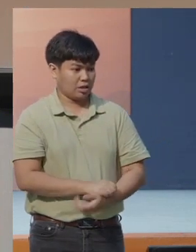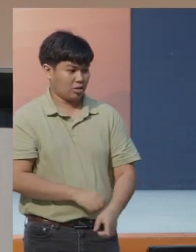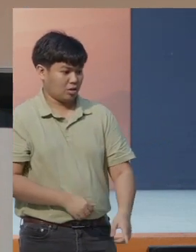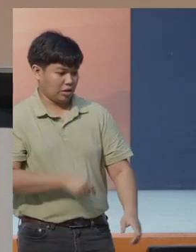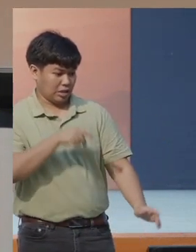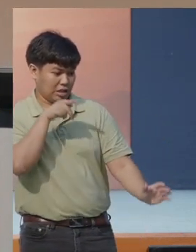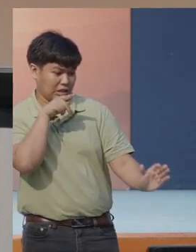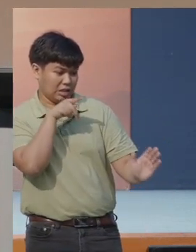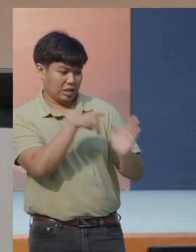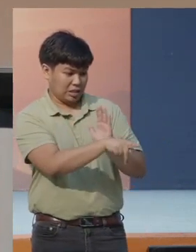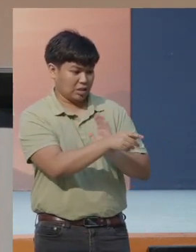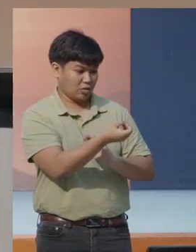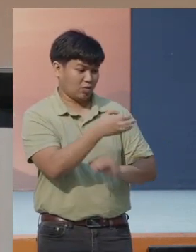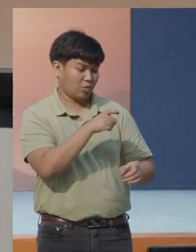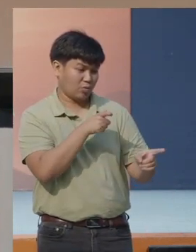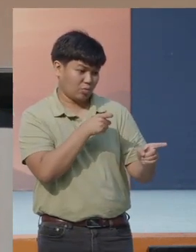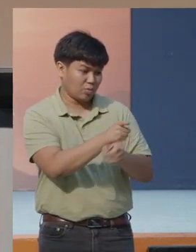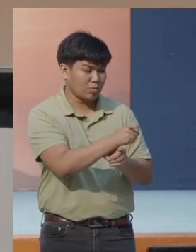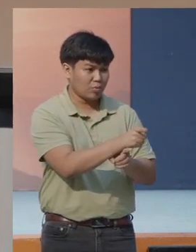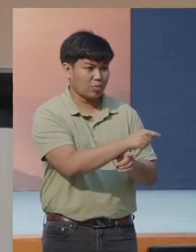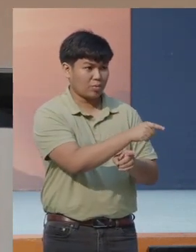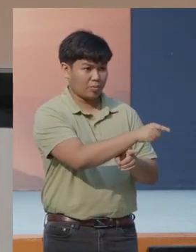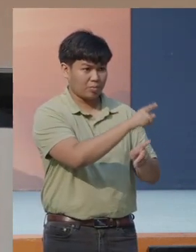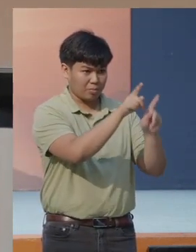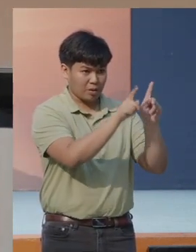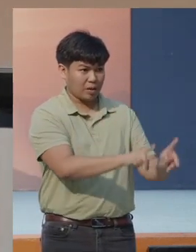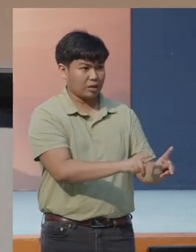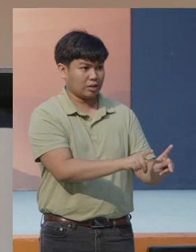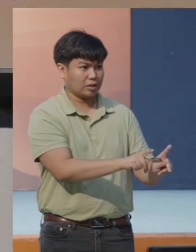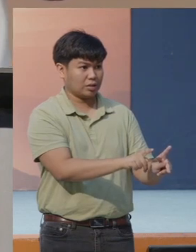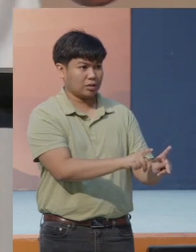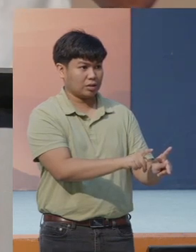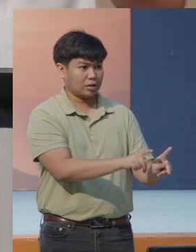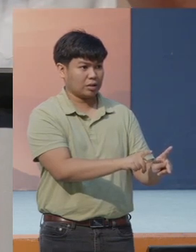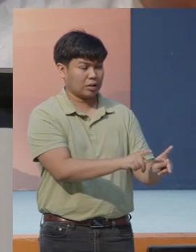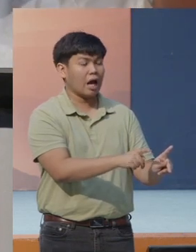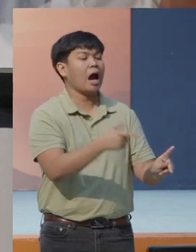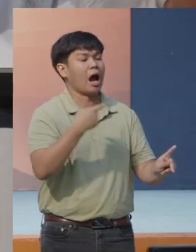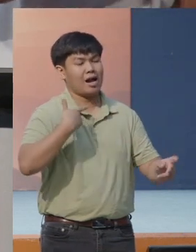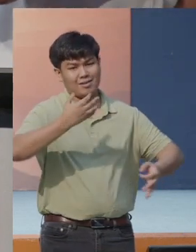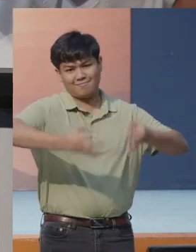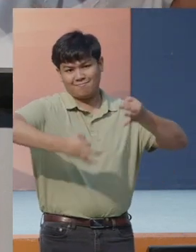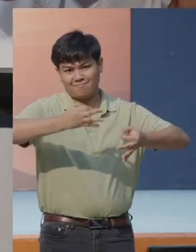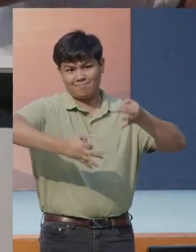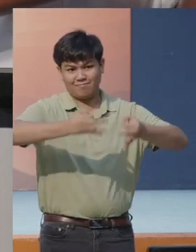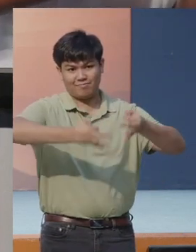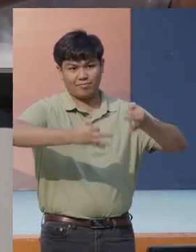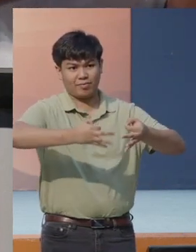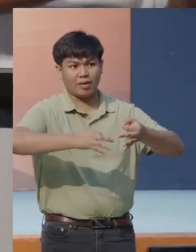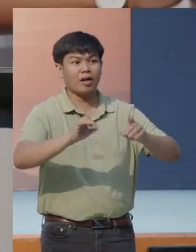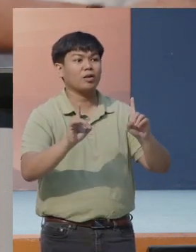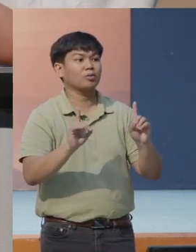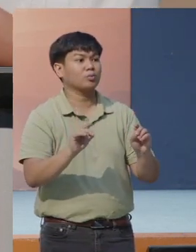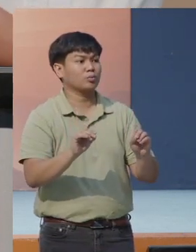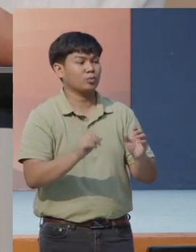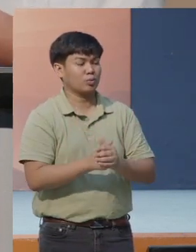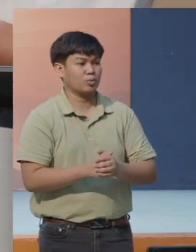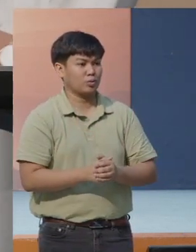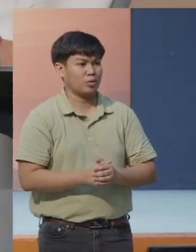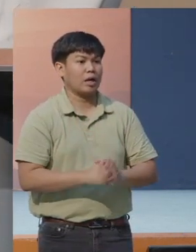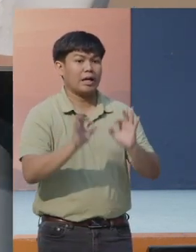ng kapwa mo at mapatay mo pa yung kapwa mo, ang justice system natin ay ganito.